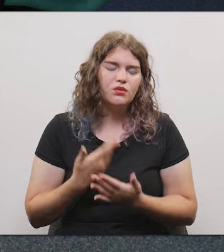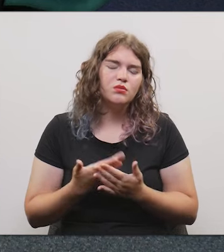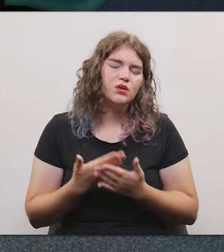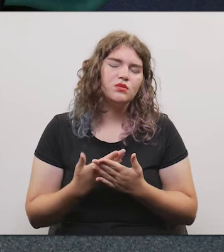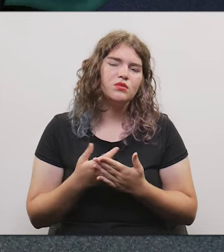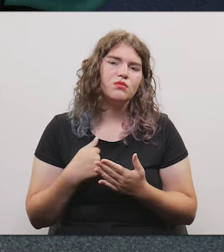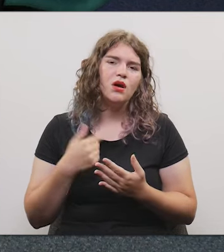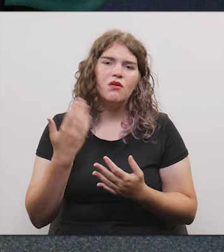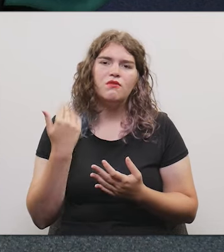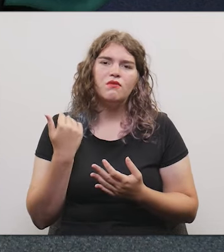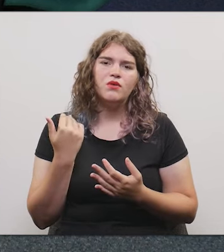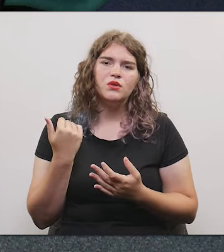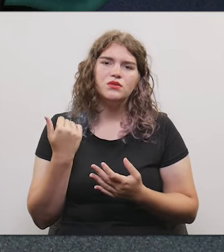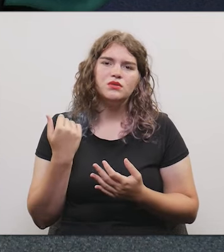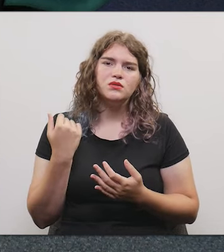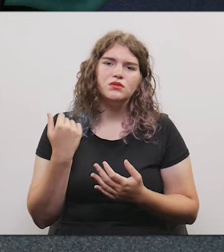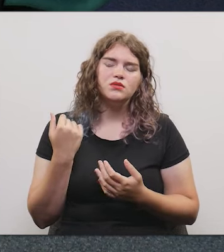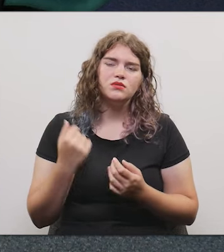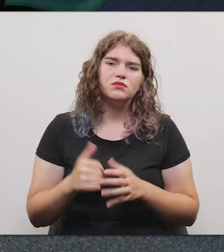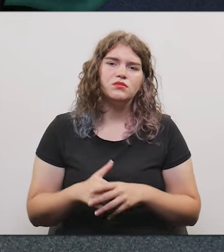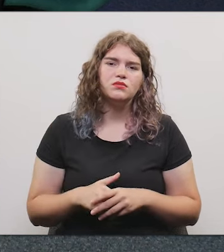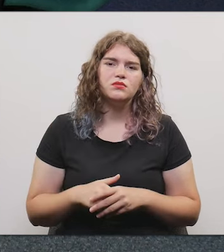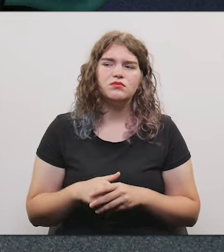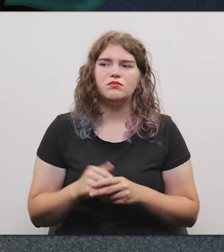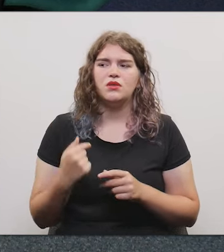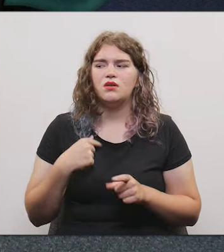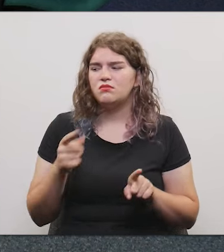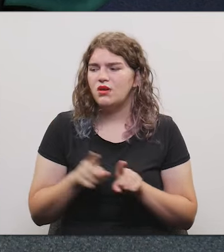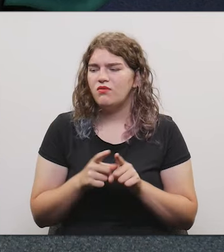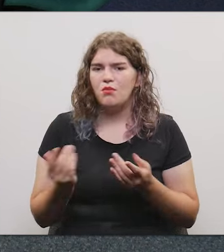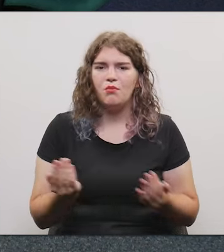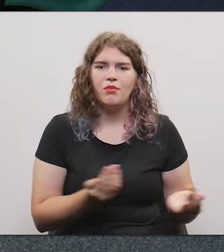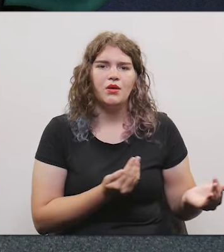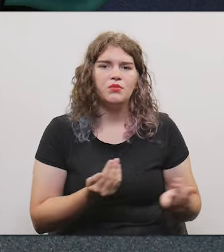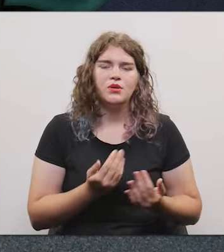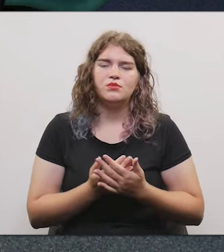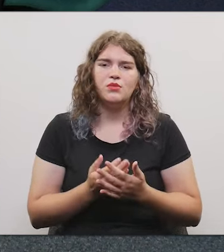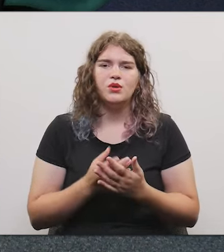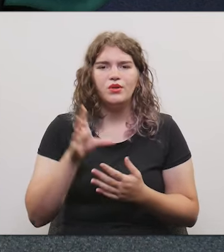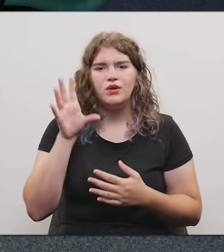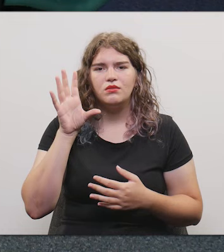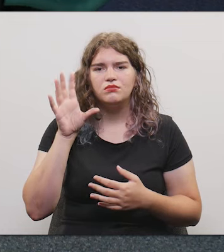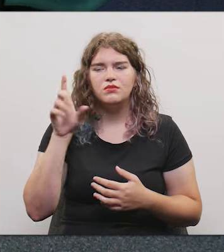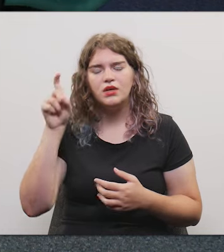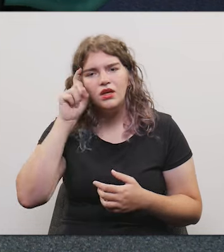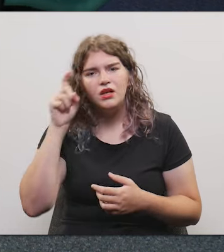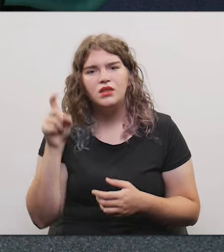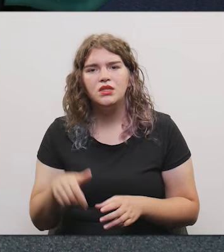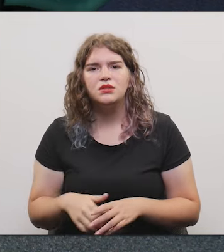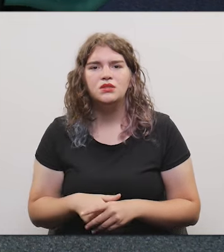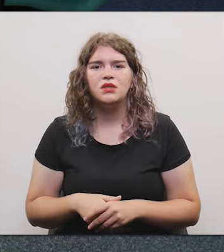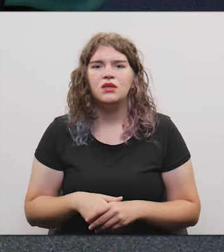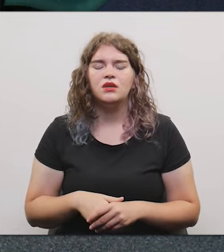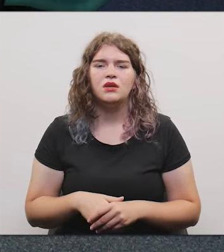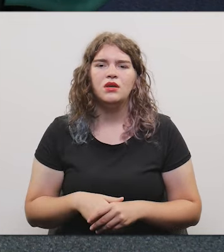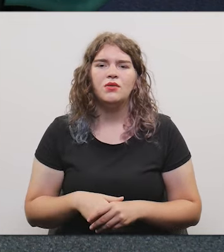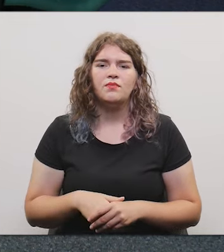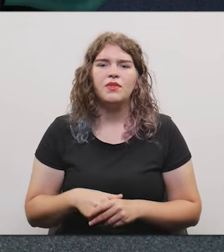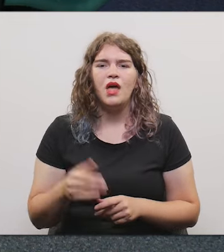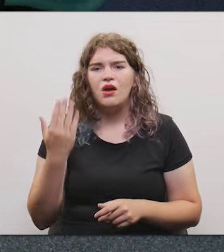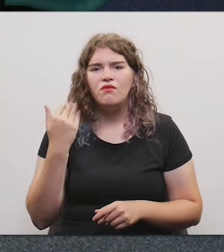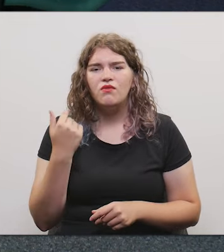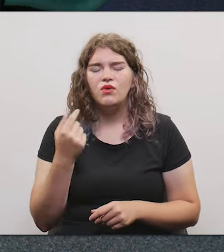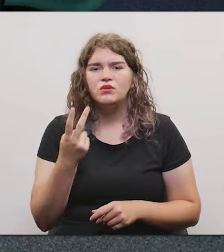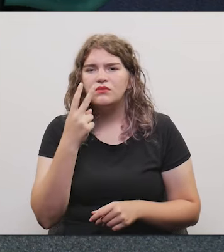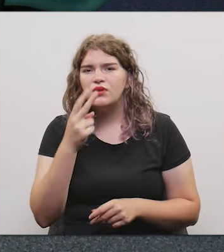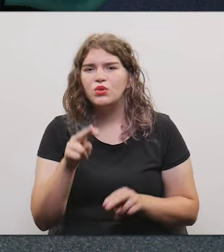că am fost atunci un bebeluș în ale credinței, da.